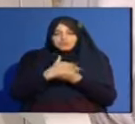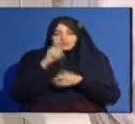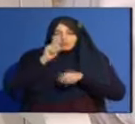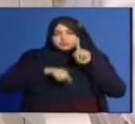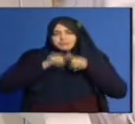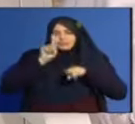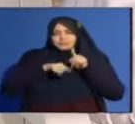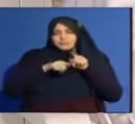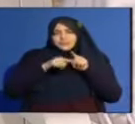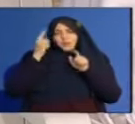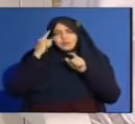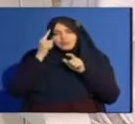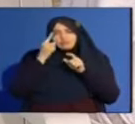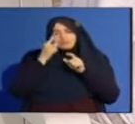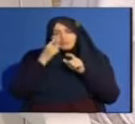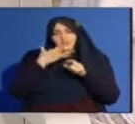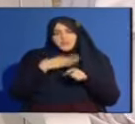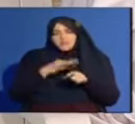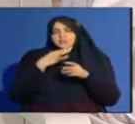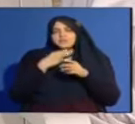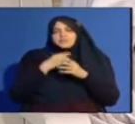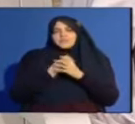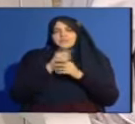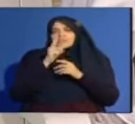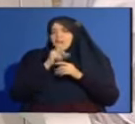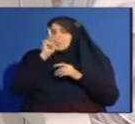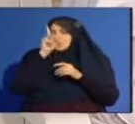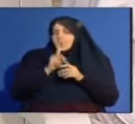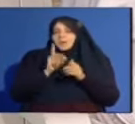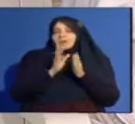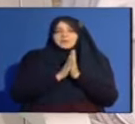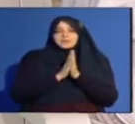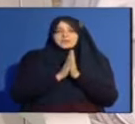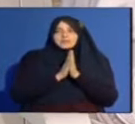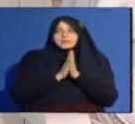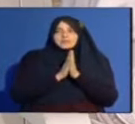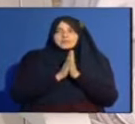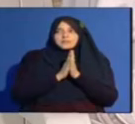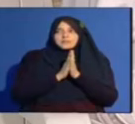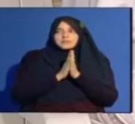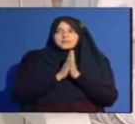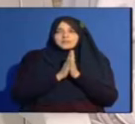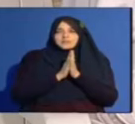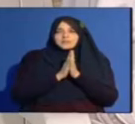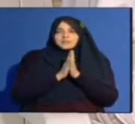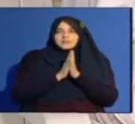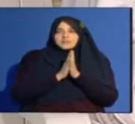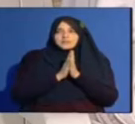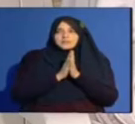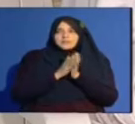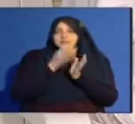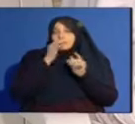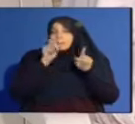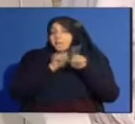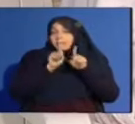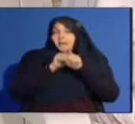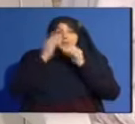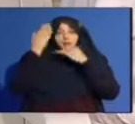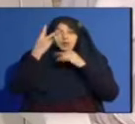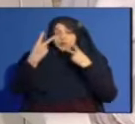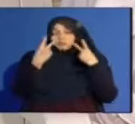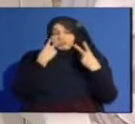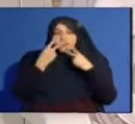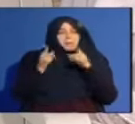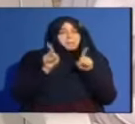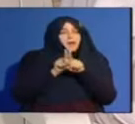ممتلكاته على أولاده هذا أمر مشروع. ونحن أيضا نقول الجالية انظروا ماذا يحدث عندنا أيضا. هي نعم. نعم.